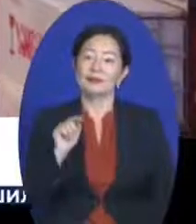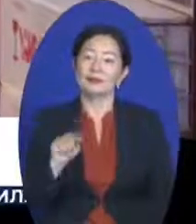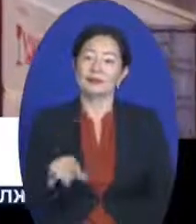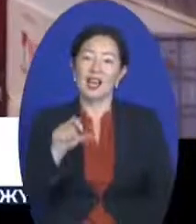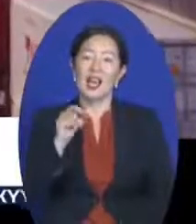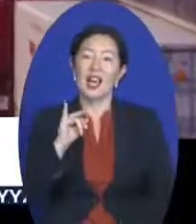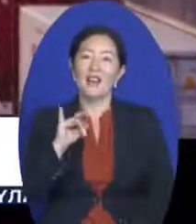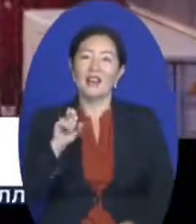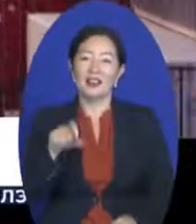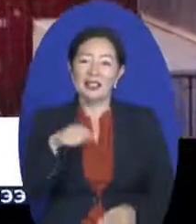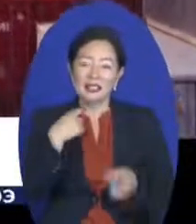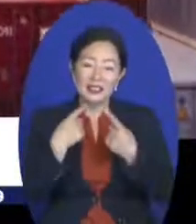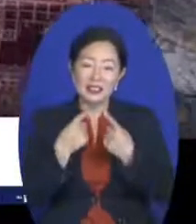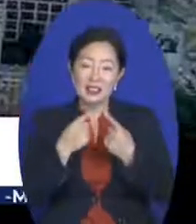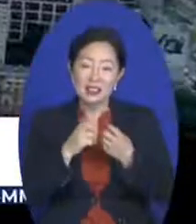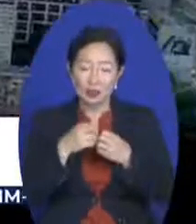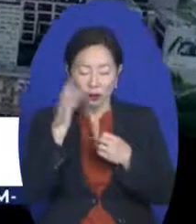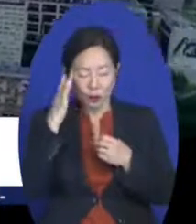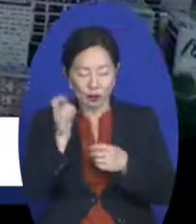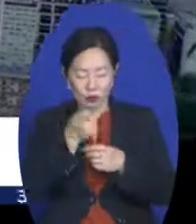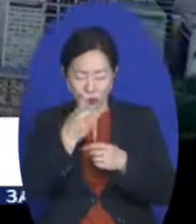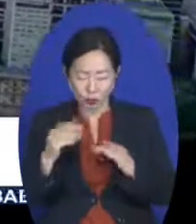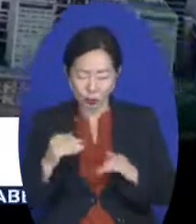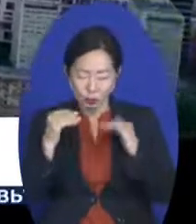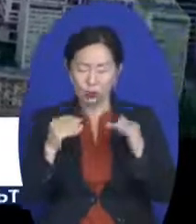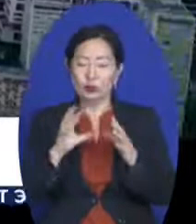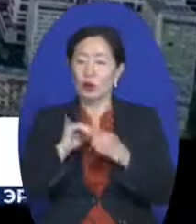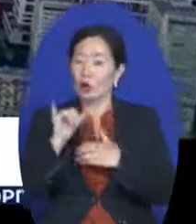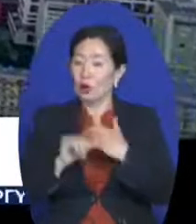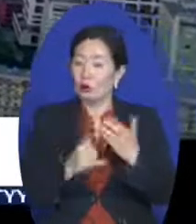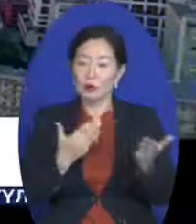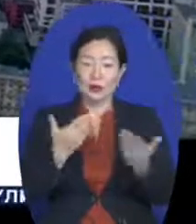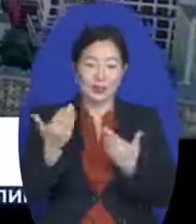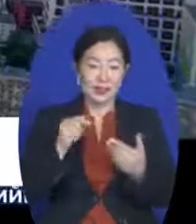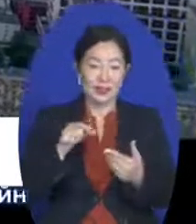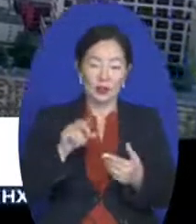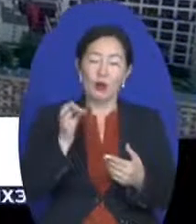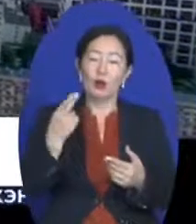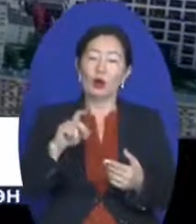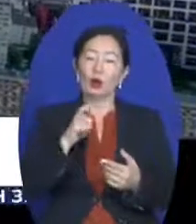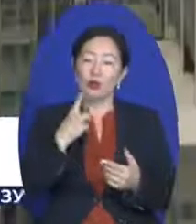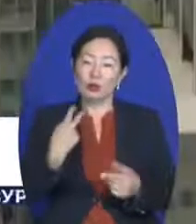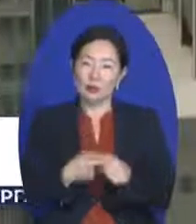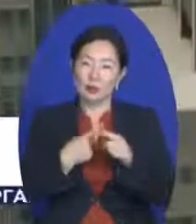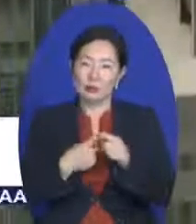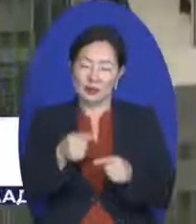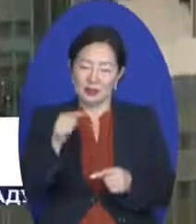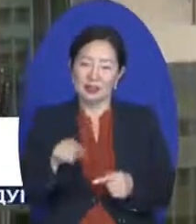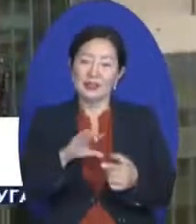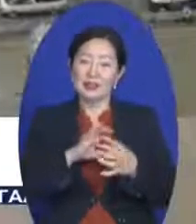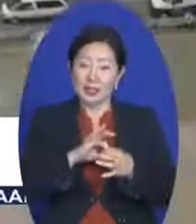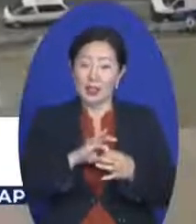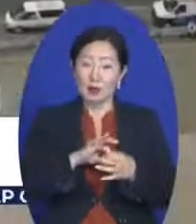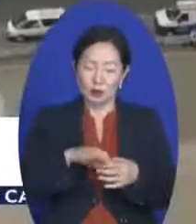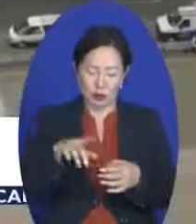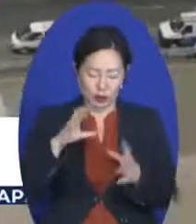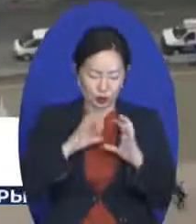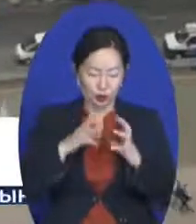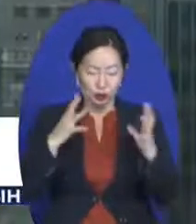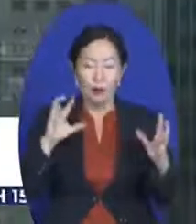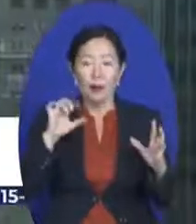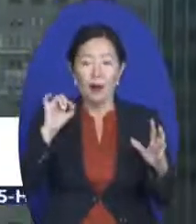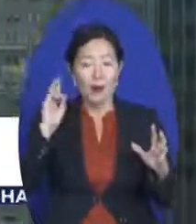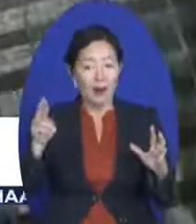Инфляцийн эсрэг хэрэгжүүлж байгаа бодлогын хүүгийн өсөлт олон улсын зах зээл дээрх бонд хүү нэмэгдэх шалтгаан болжээ. Дэлхийн томоохон төв банкуудын хэрэгжүүлж